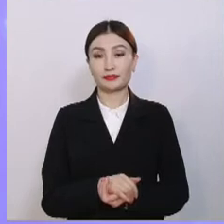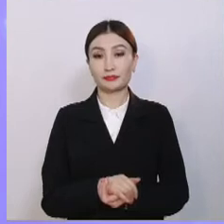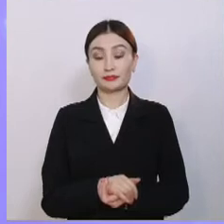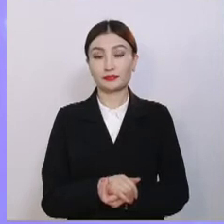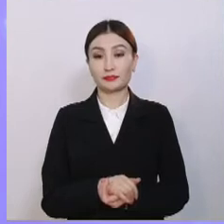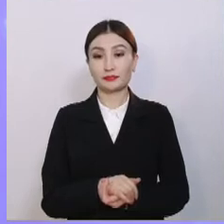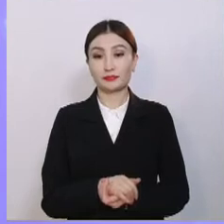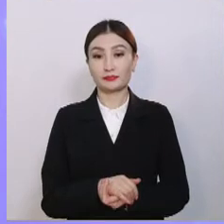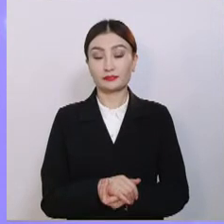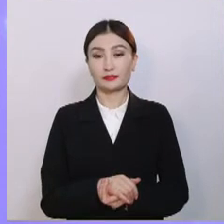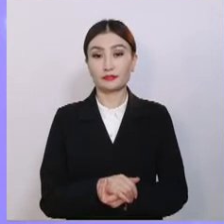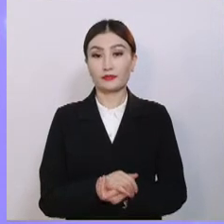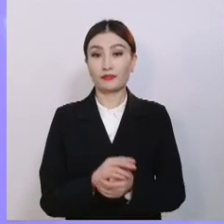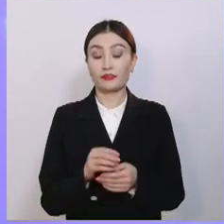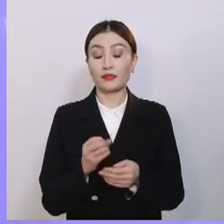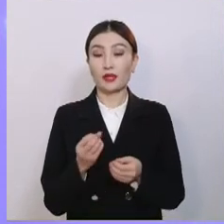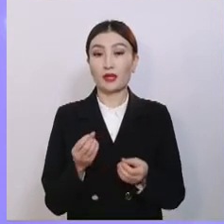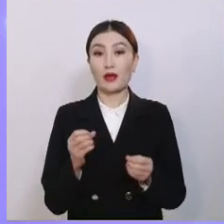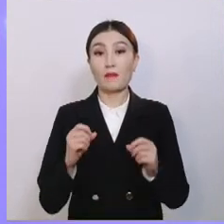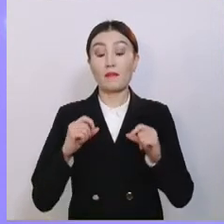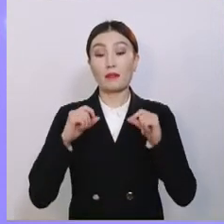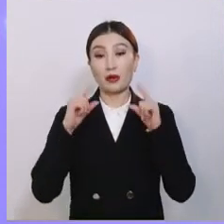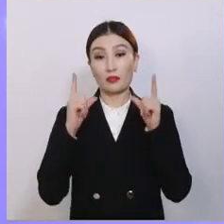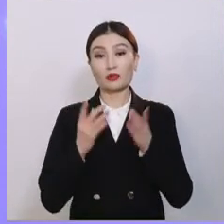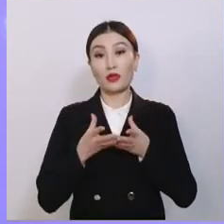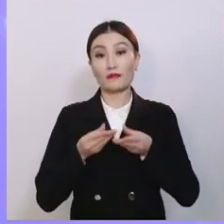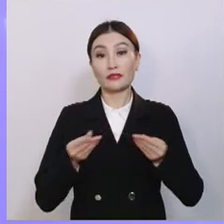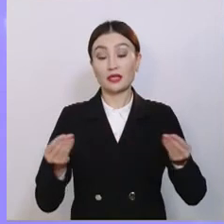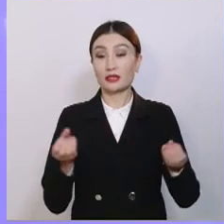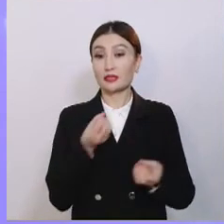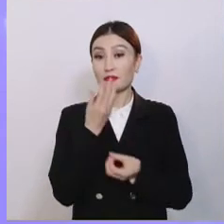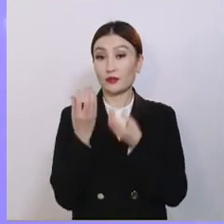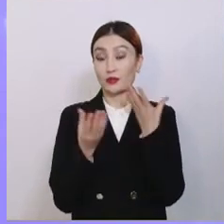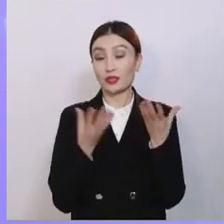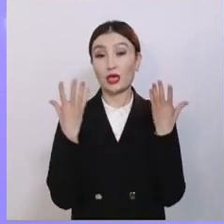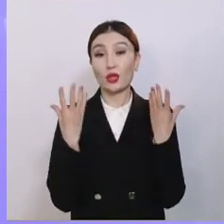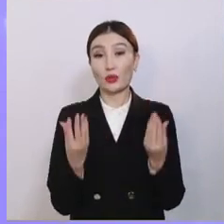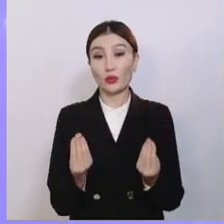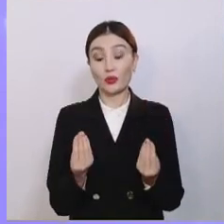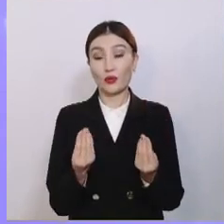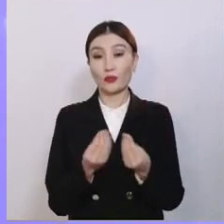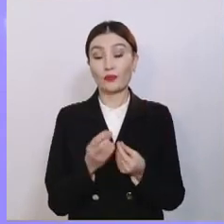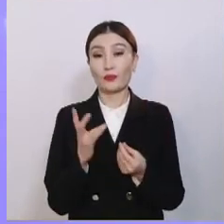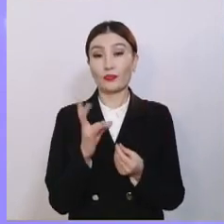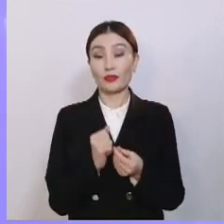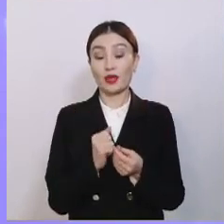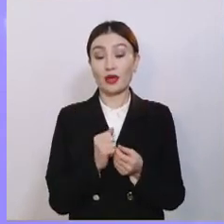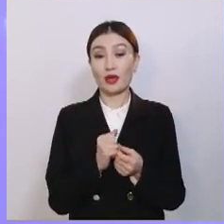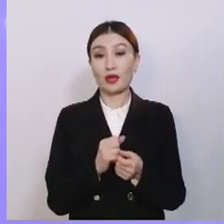Следите за мной. Пробудились весенние цветочки. Днем на лесной